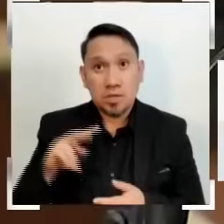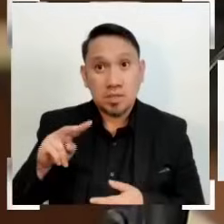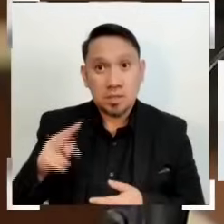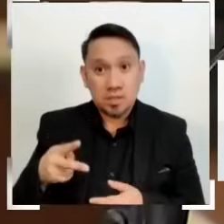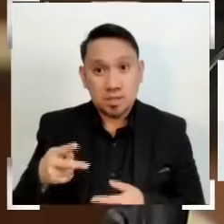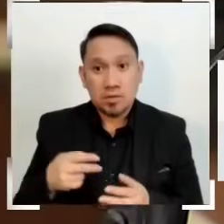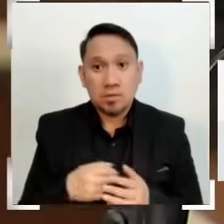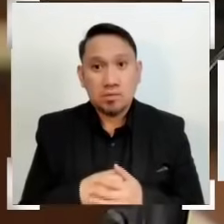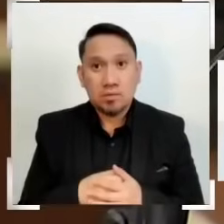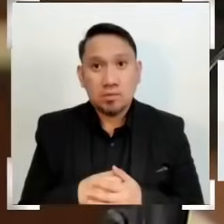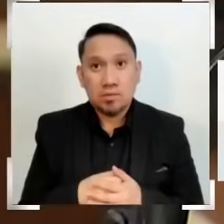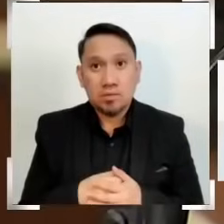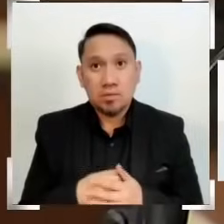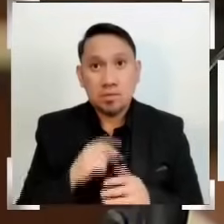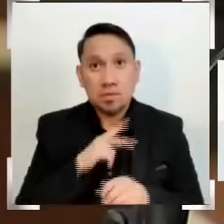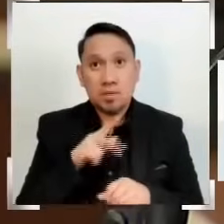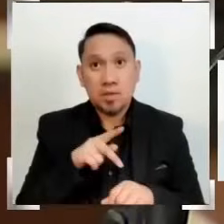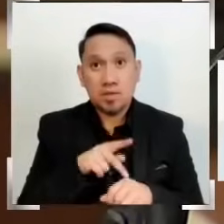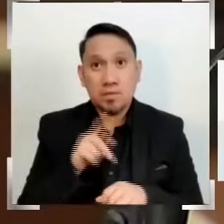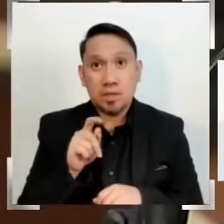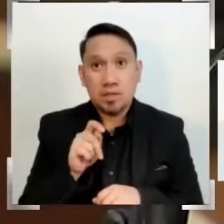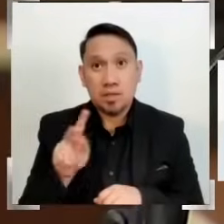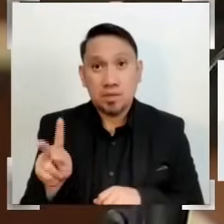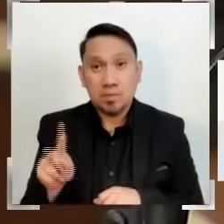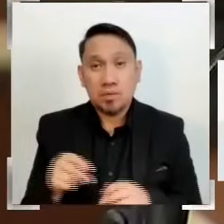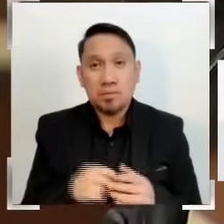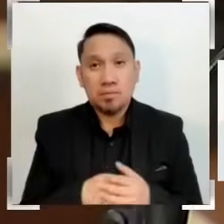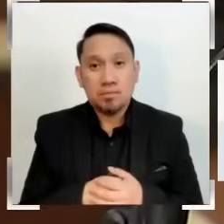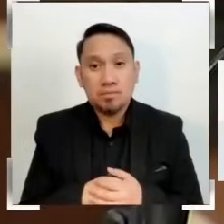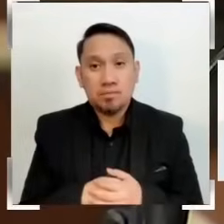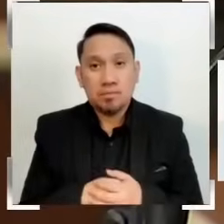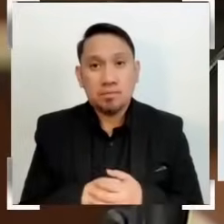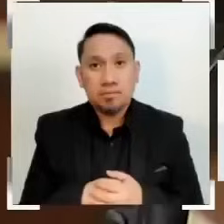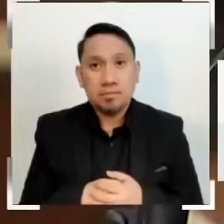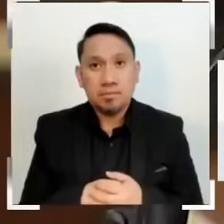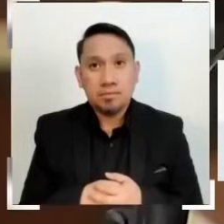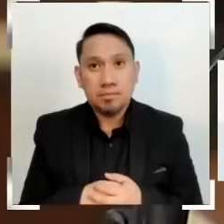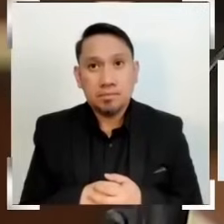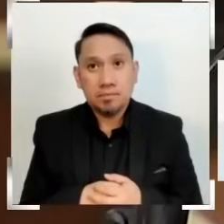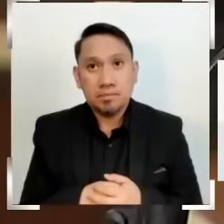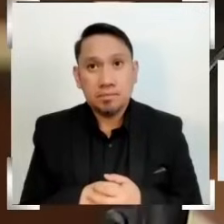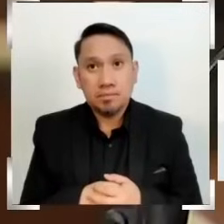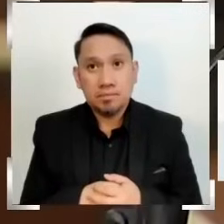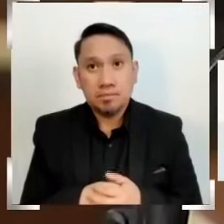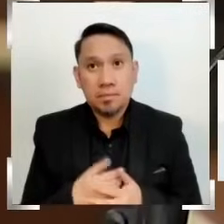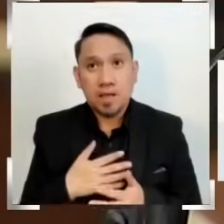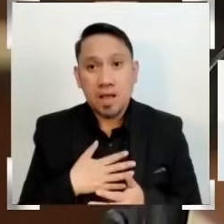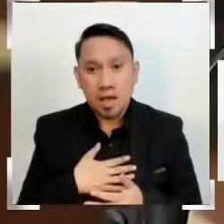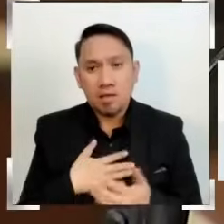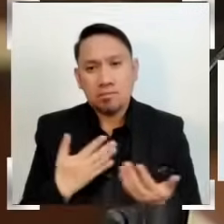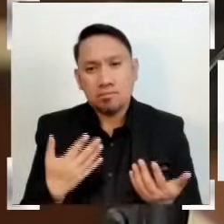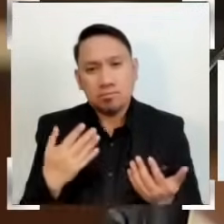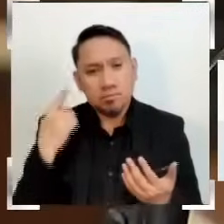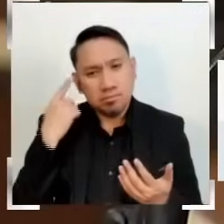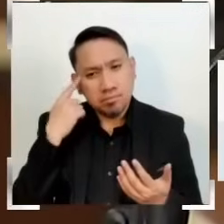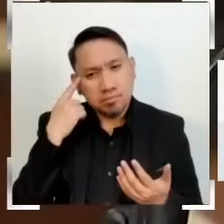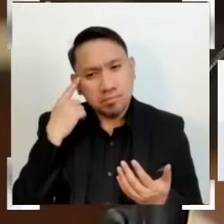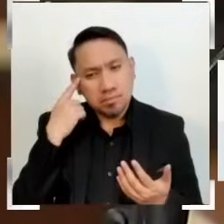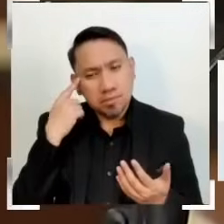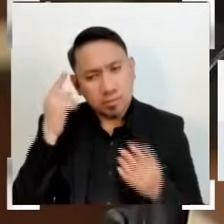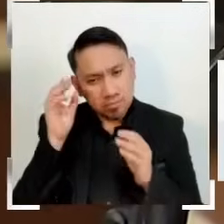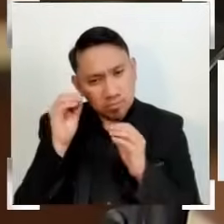among the Philippine TV stations. So I dreamed of making GMA